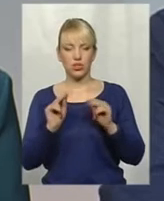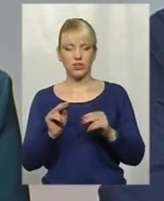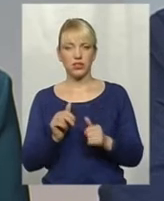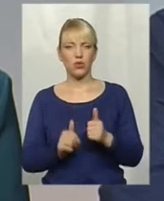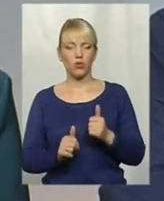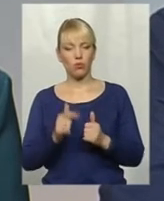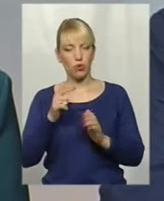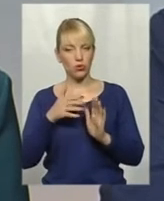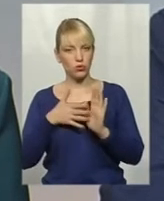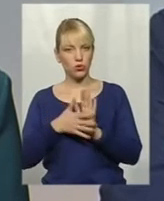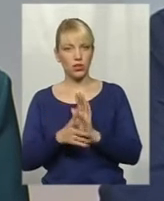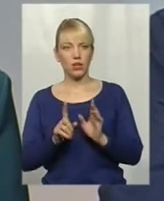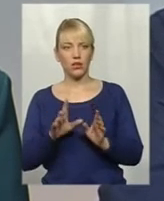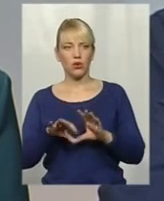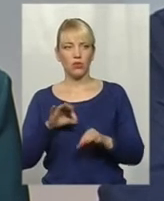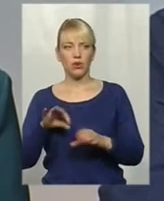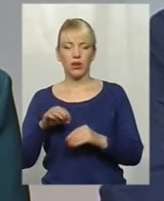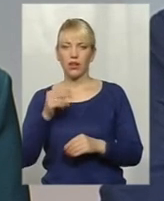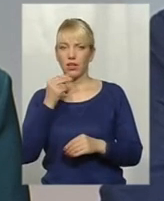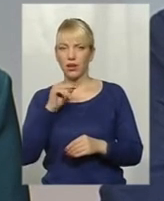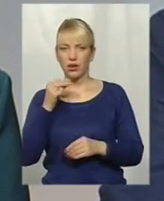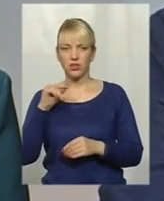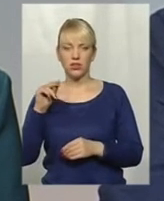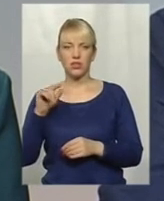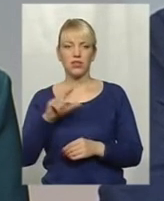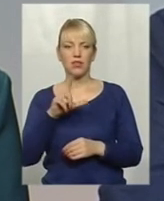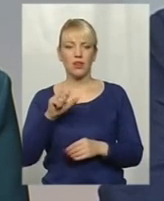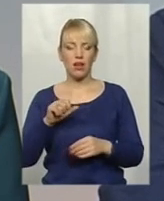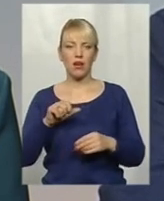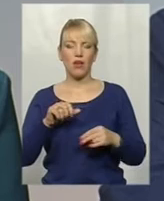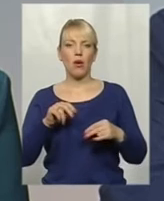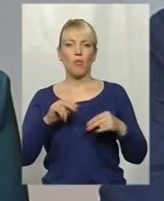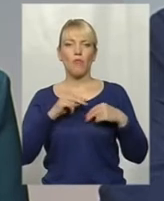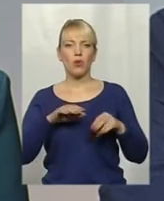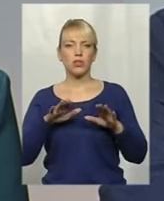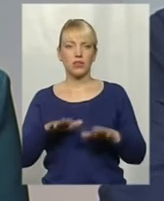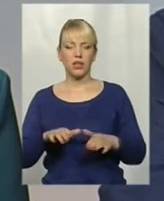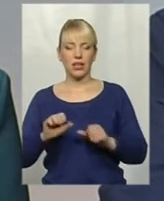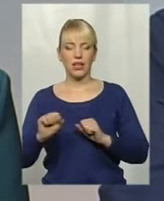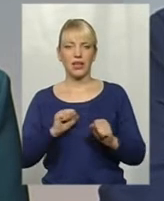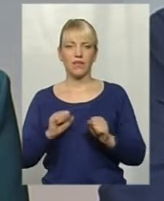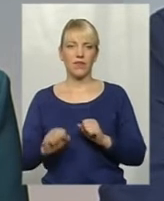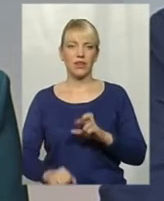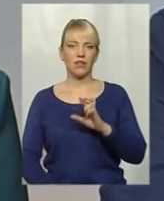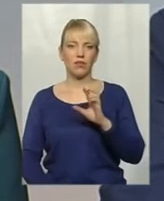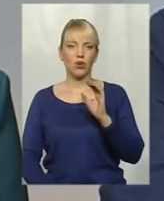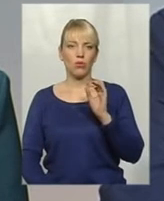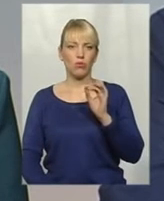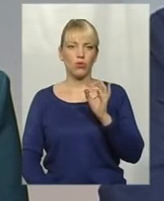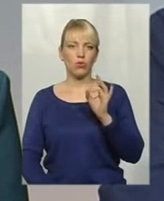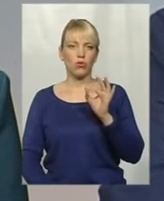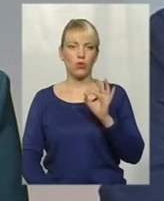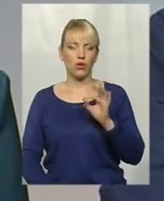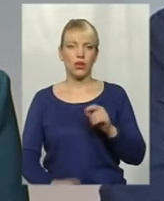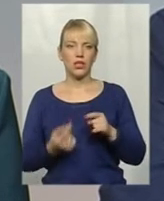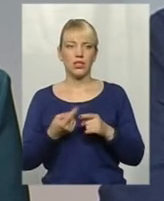де підбиралися кращі з кращих на посади керівників бюро, де відбиралися кращі з кращих на посади спеціалістів бюро. І сьогодні ці люди